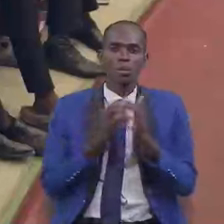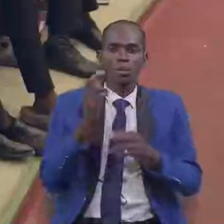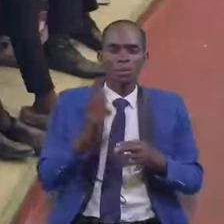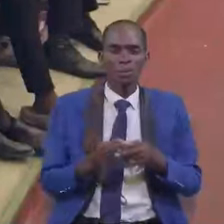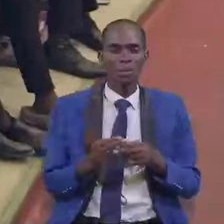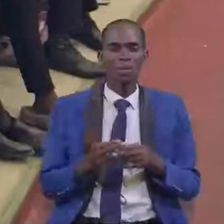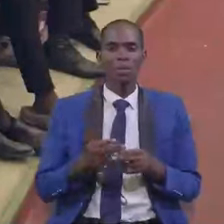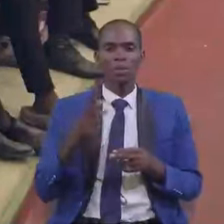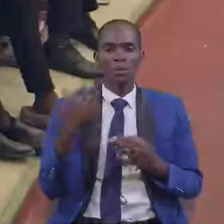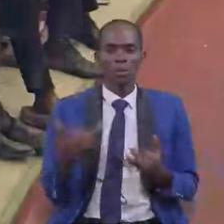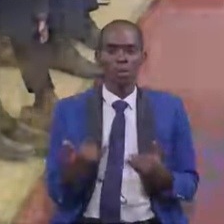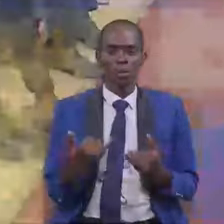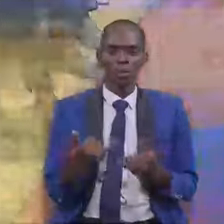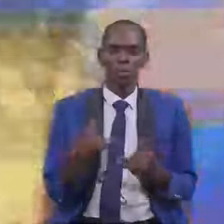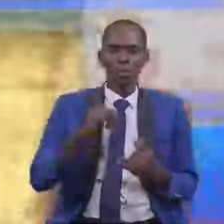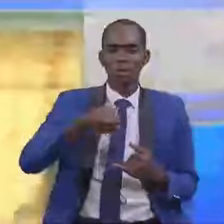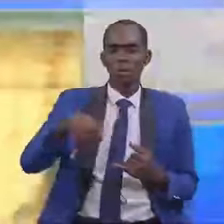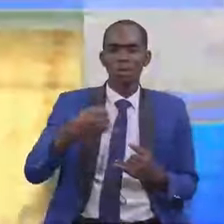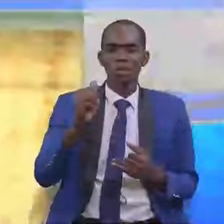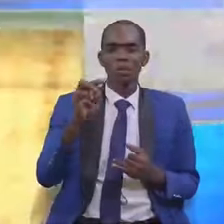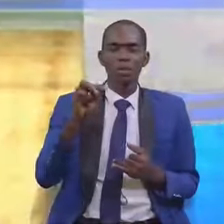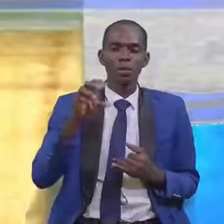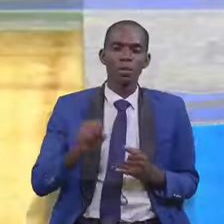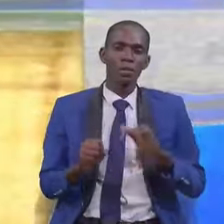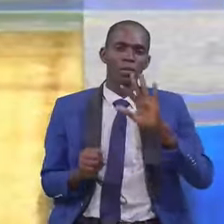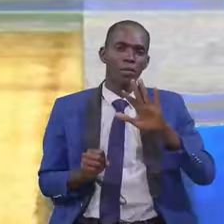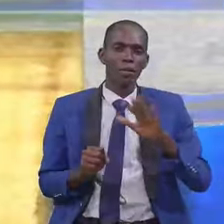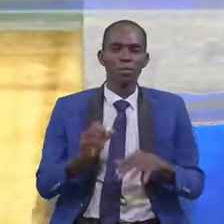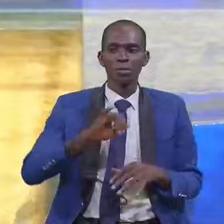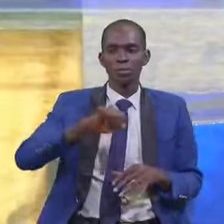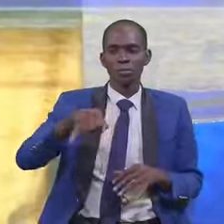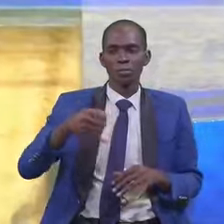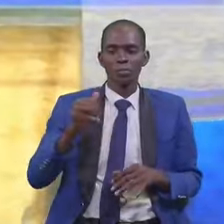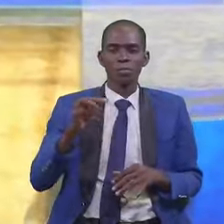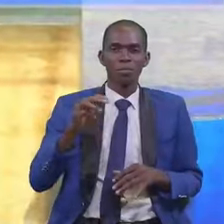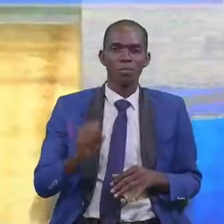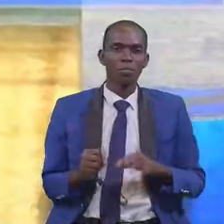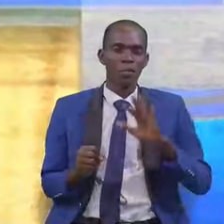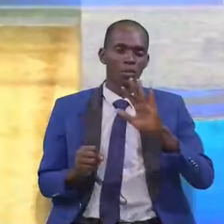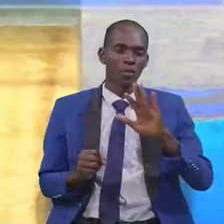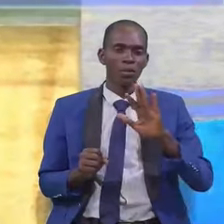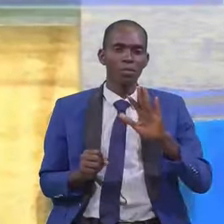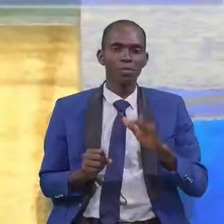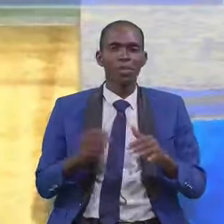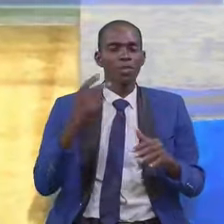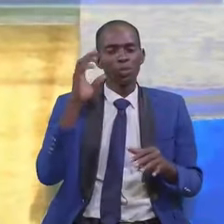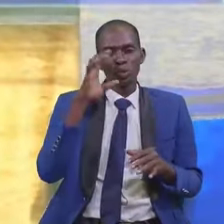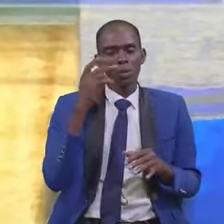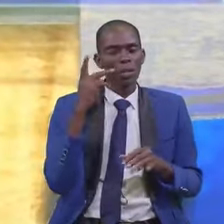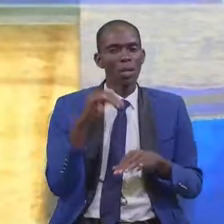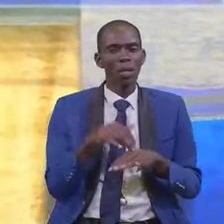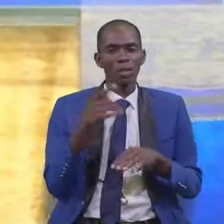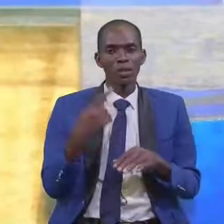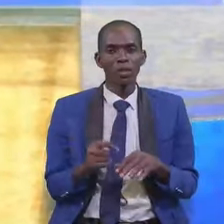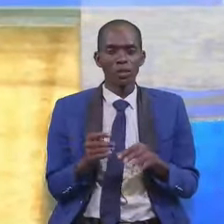La prescription. Nous allons voir la prescription pour votre guérison et votre santé. Jacques,